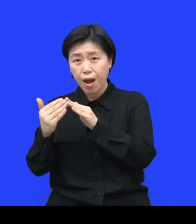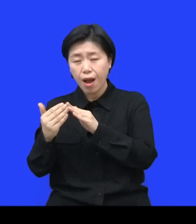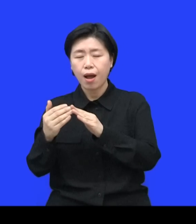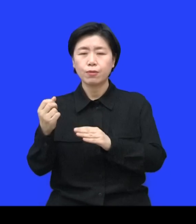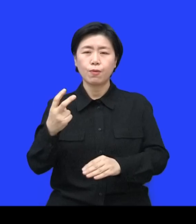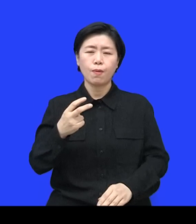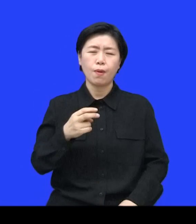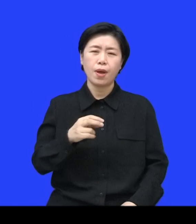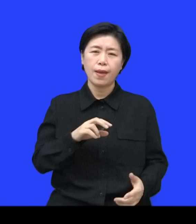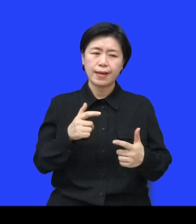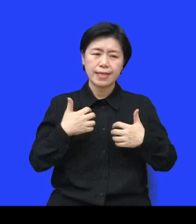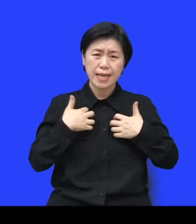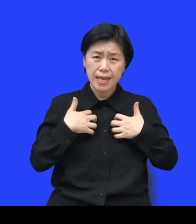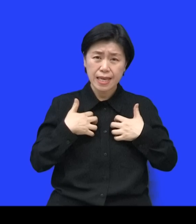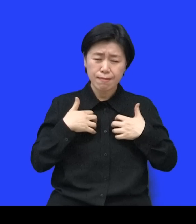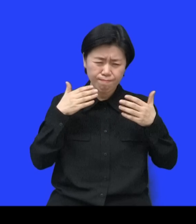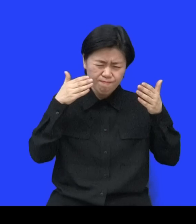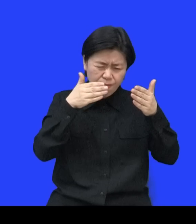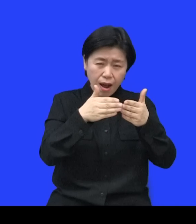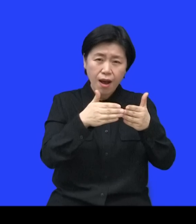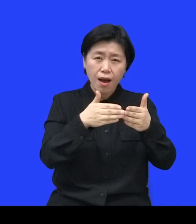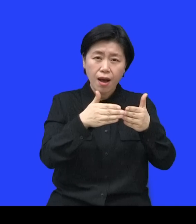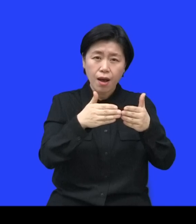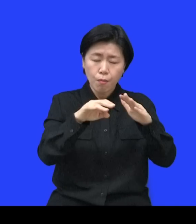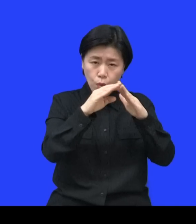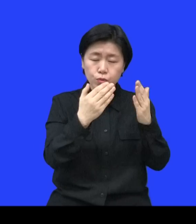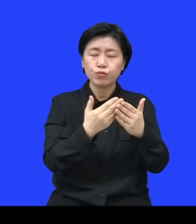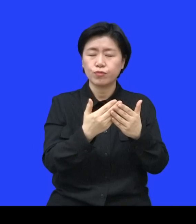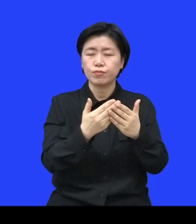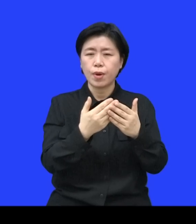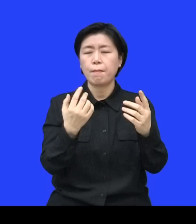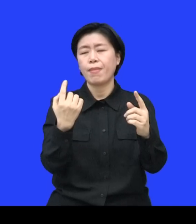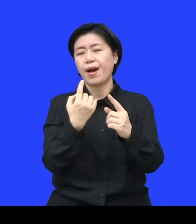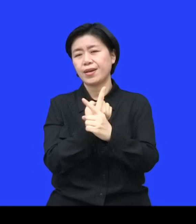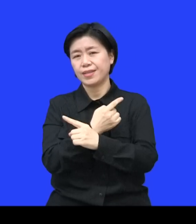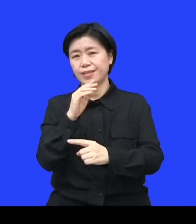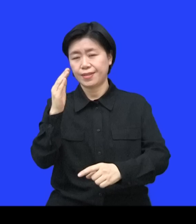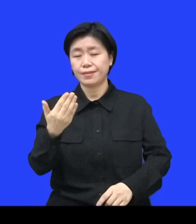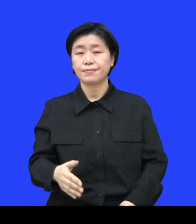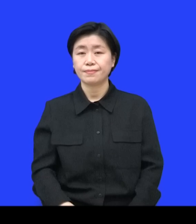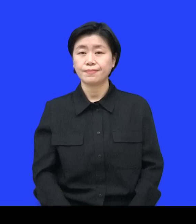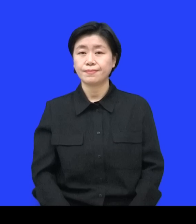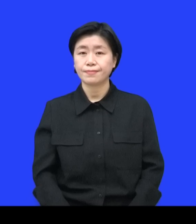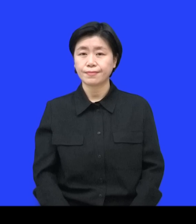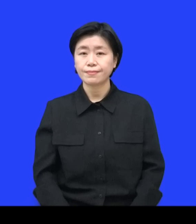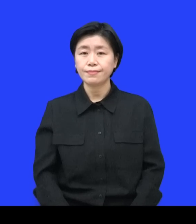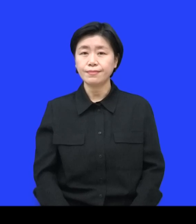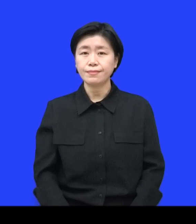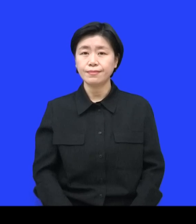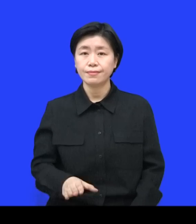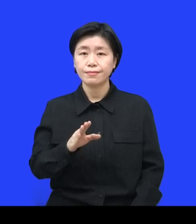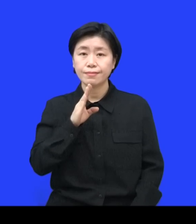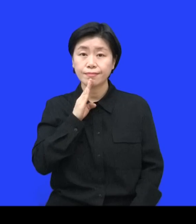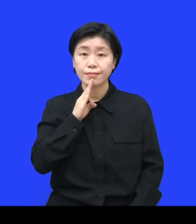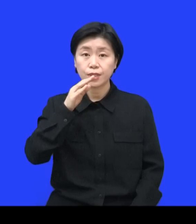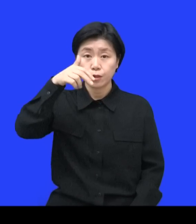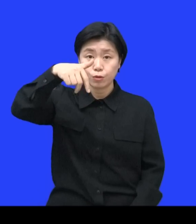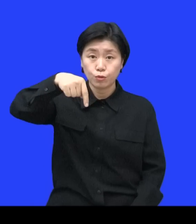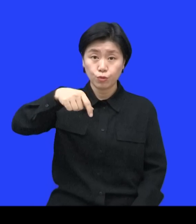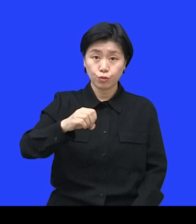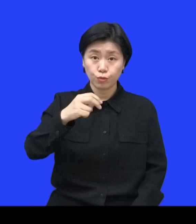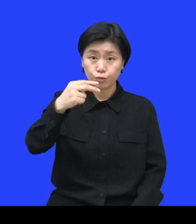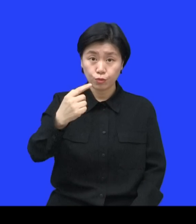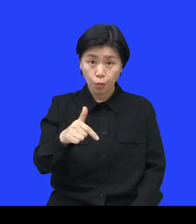중독과 가정의 어려움에 큰 보람으로 큰 열매로 하나님께서 주셔서 제가 그래서 참 중독이나 여러 가지